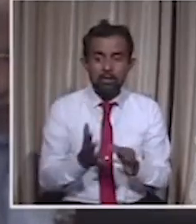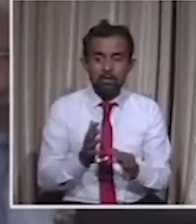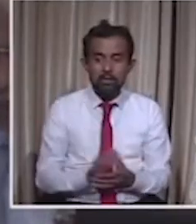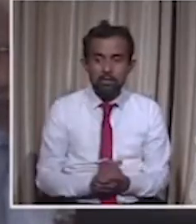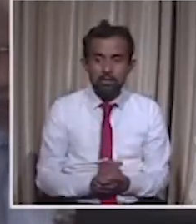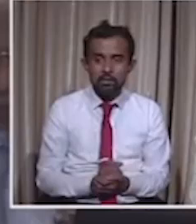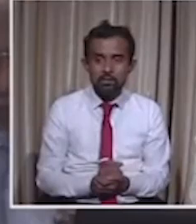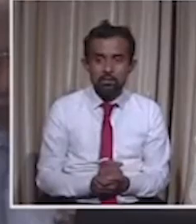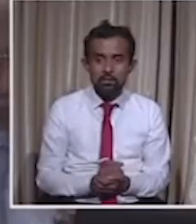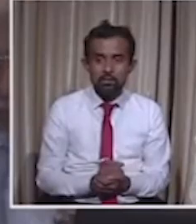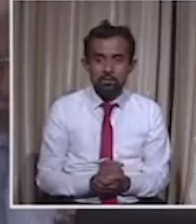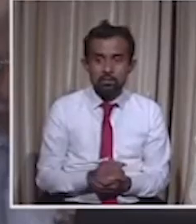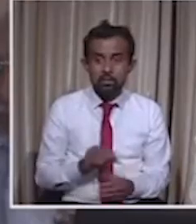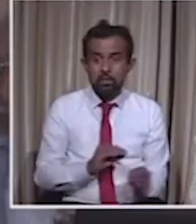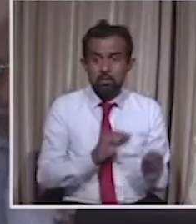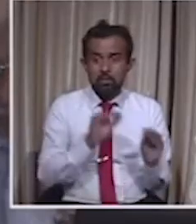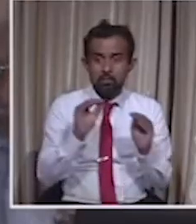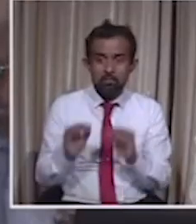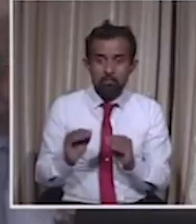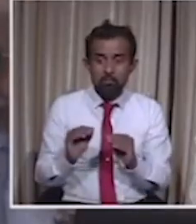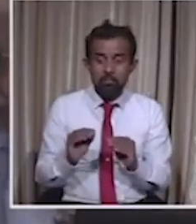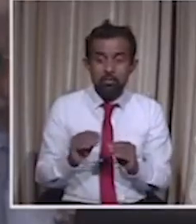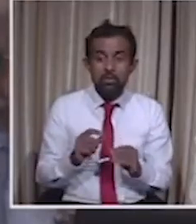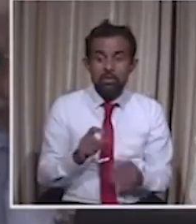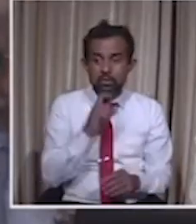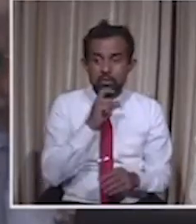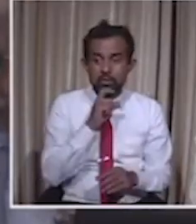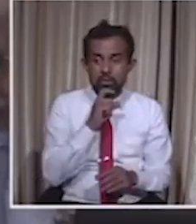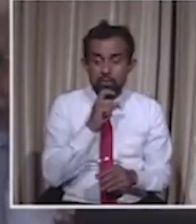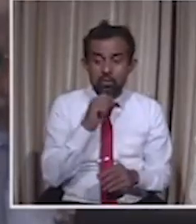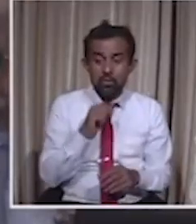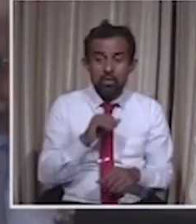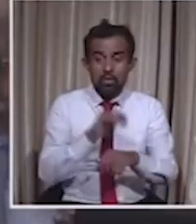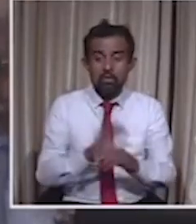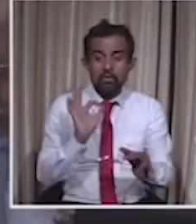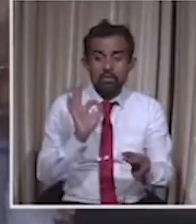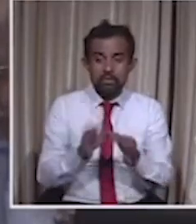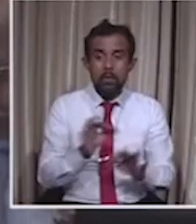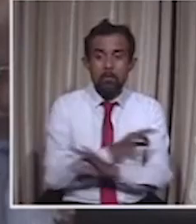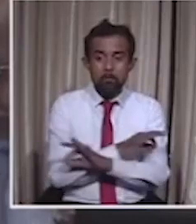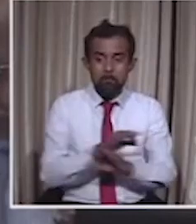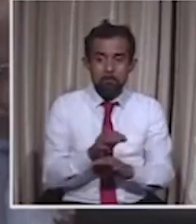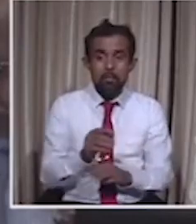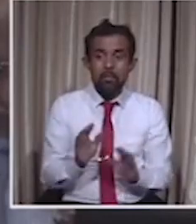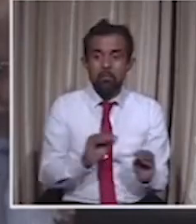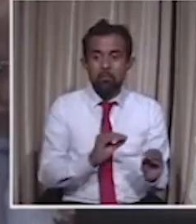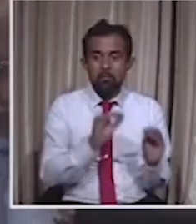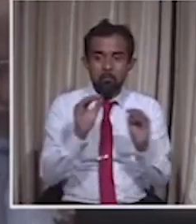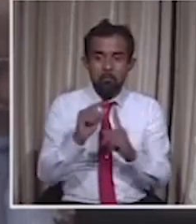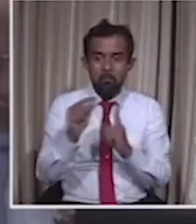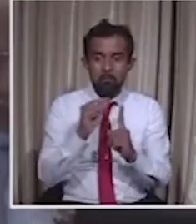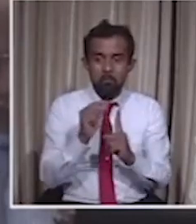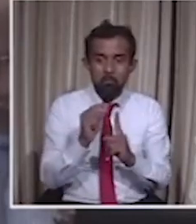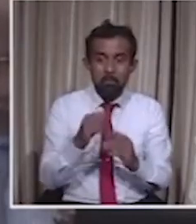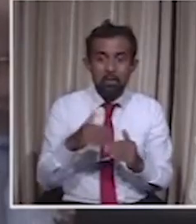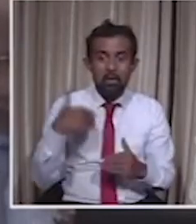පාර්ලිමේන්තු අතට ගත්තනම් එතනින් පස්සේ අධිකරණයටත් අත තියලා අධිකරණයත් ගිනි තියෙන සැලැස්ම එතනින් පස්සේ පාර්ලිමේන්තුවෙන්